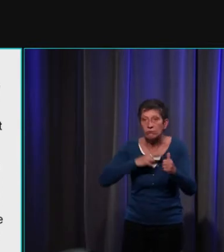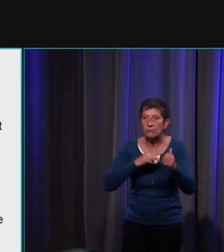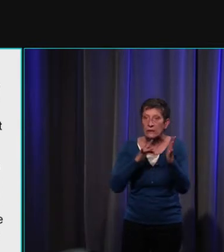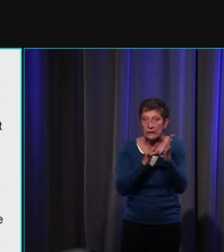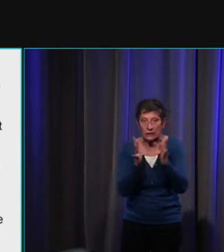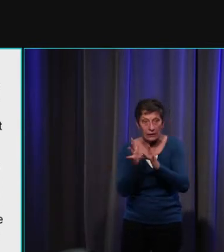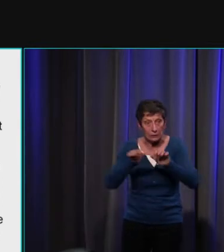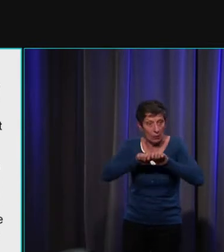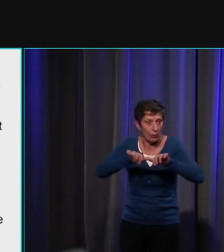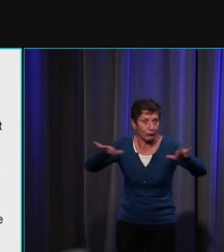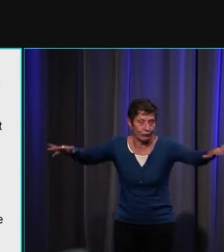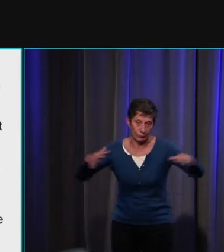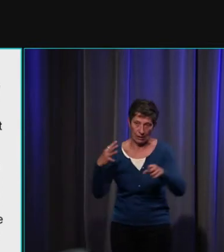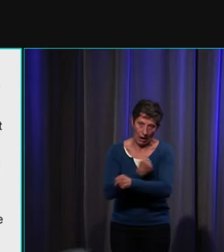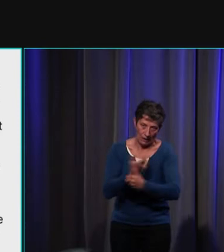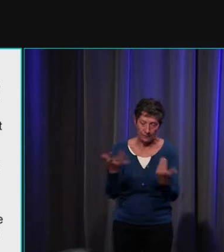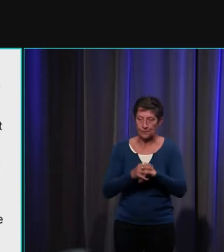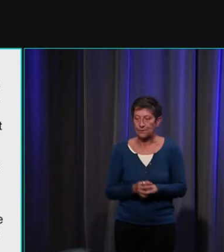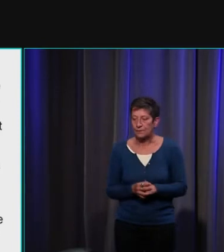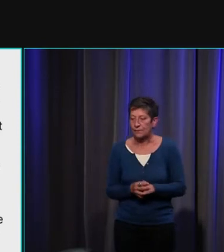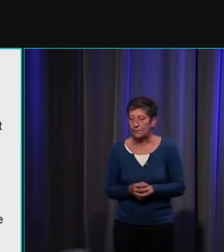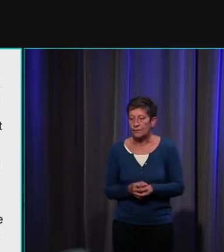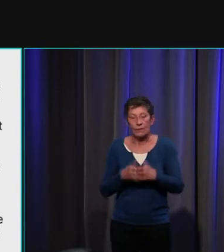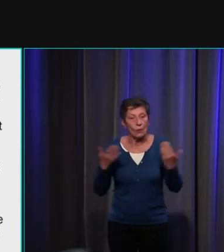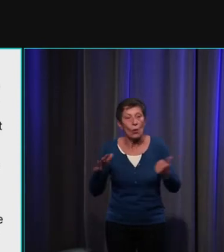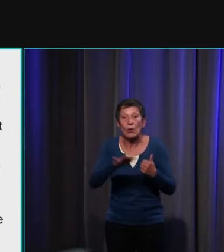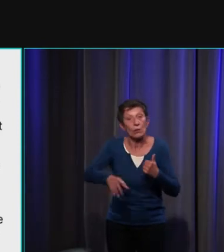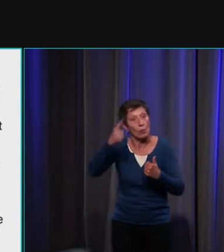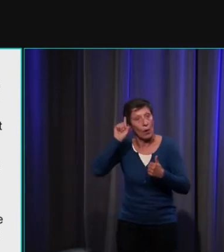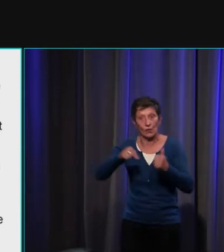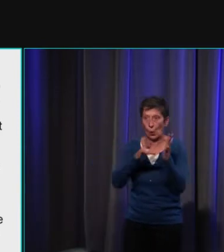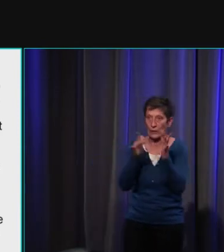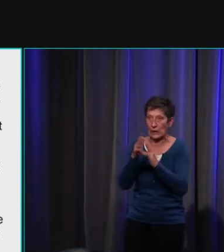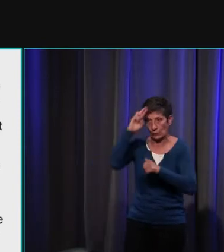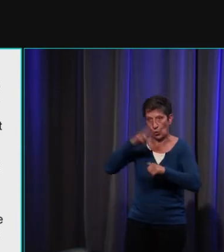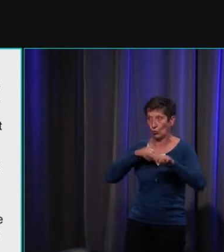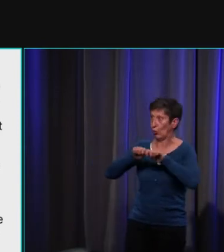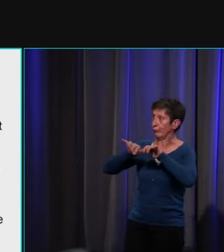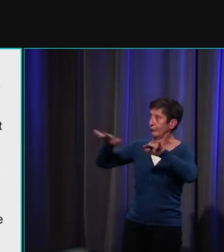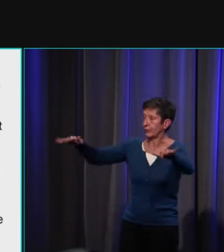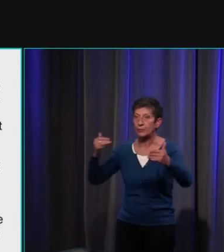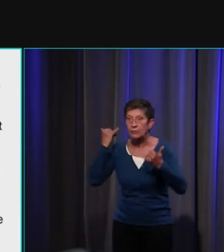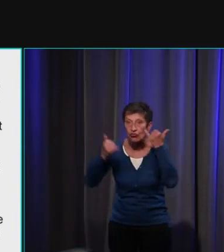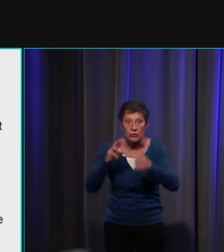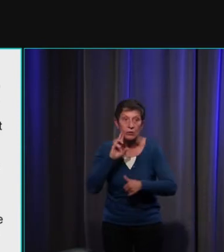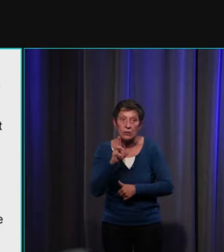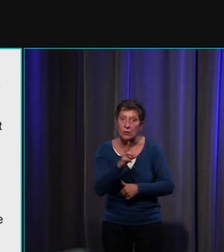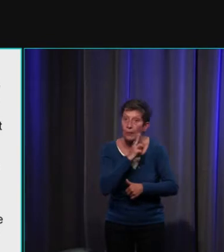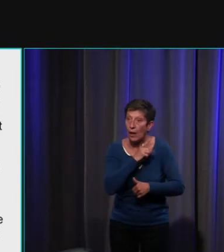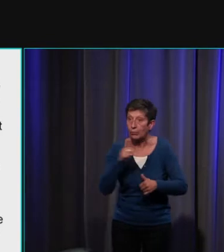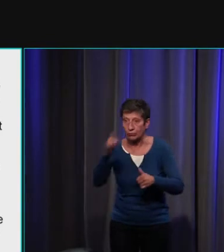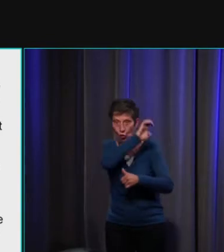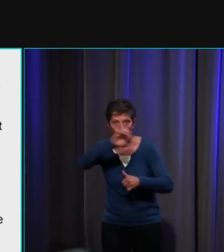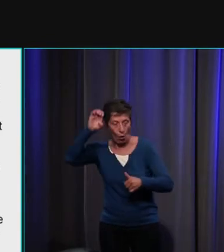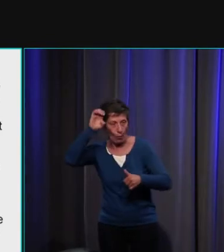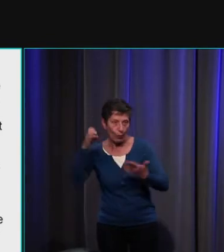imposé donc c'est comme ça qu'on doit propager le christianisme et si le pape doit se faire tuer détruire par le l'empereur